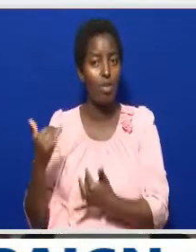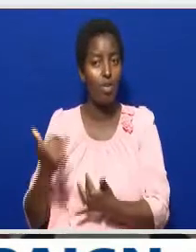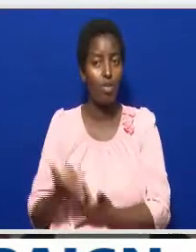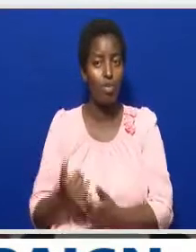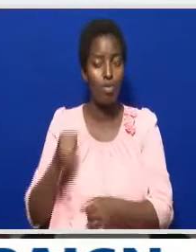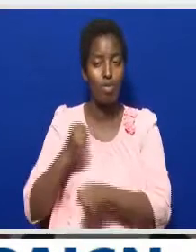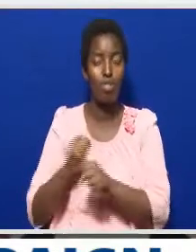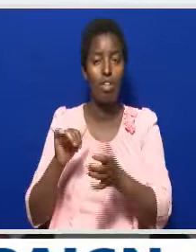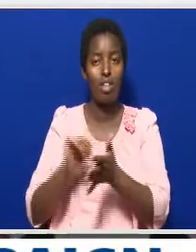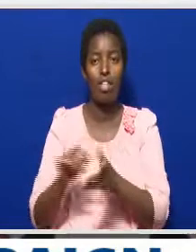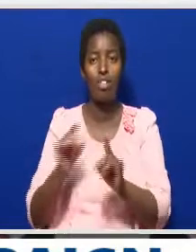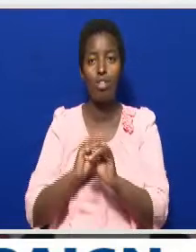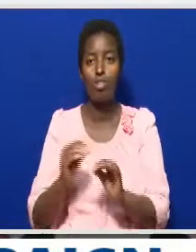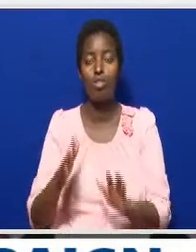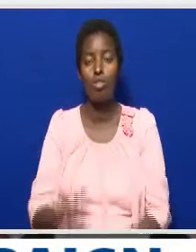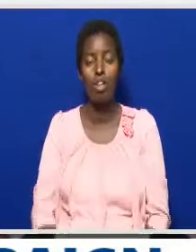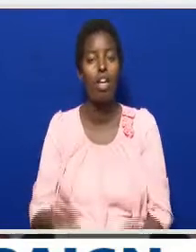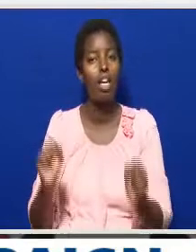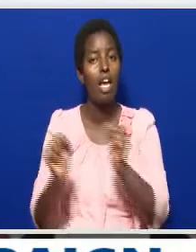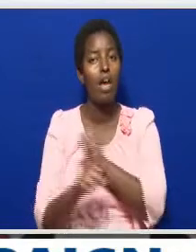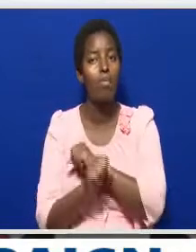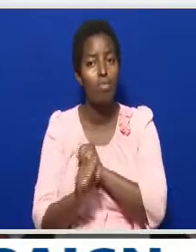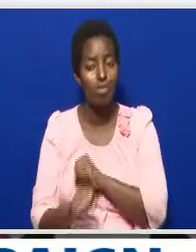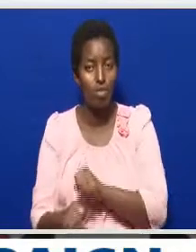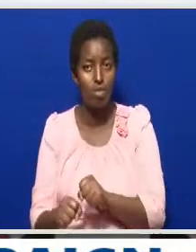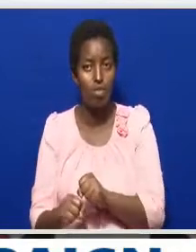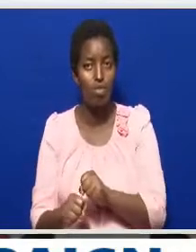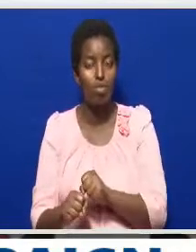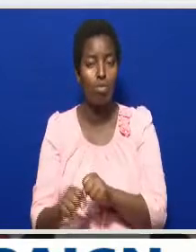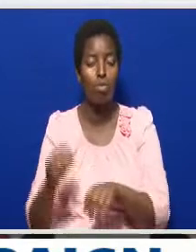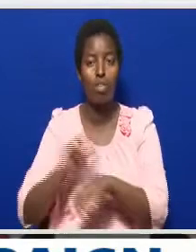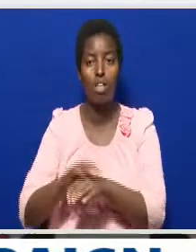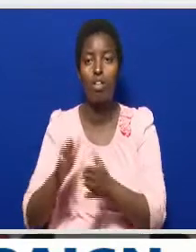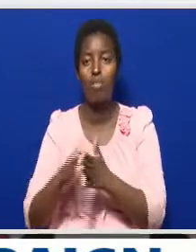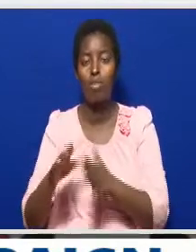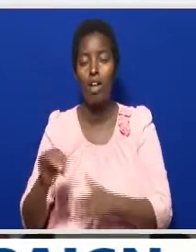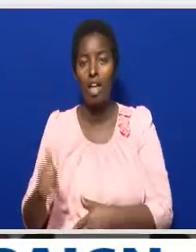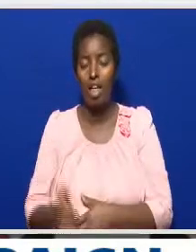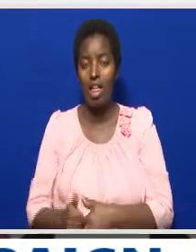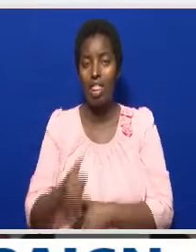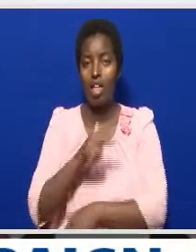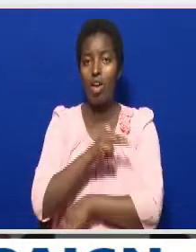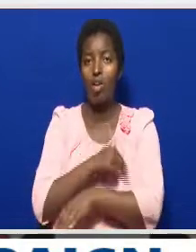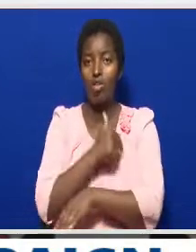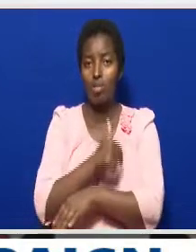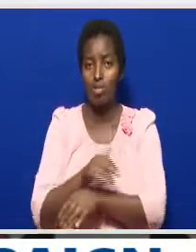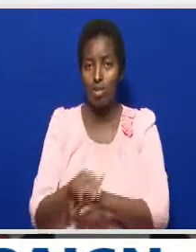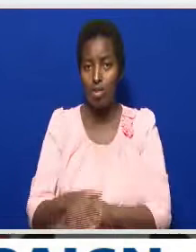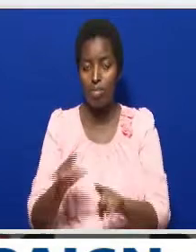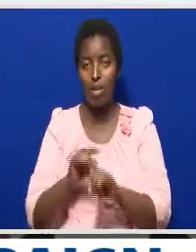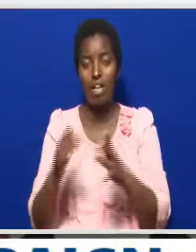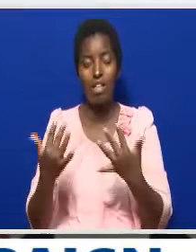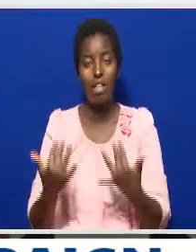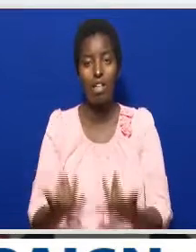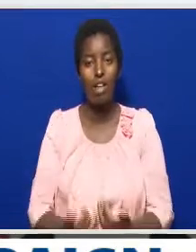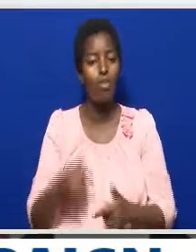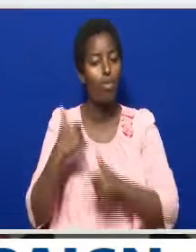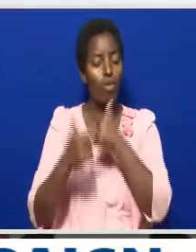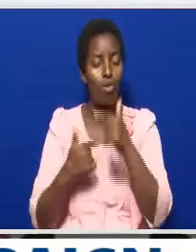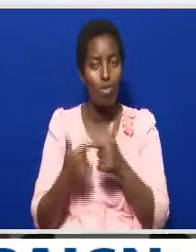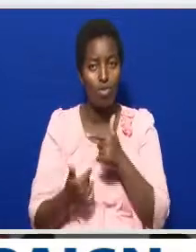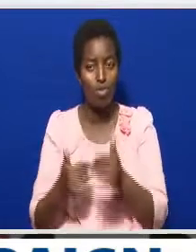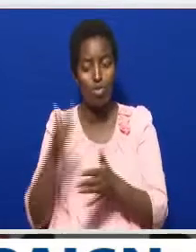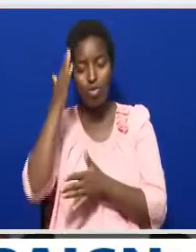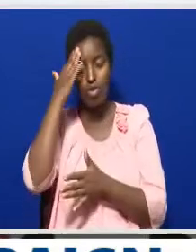juu hivyo. So hatujaweza kuweza kusambazia hospitali zingine oksijeni, but tunaendelea